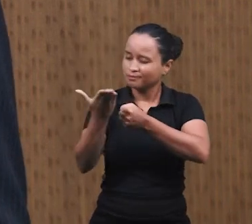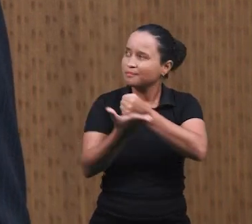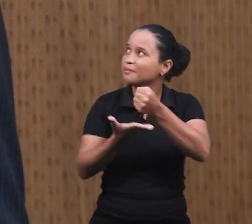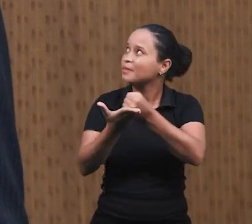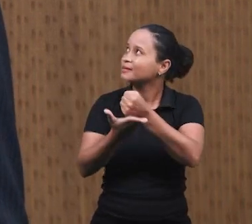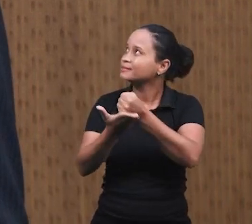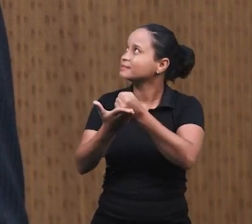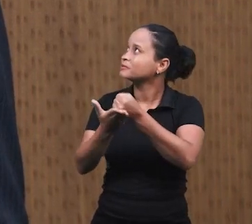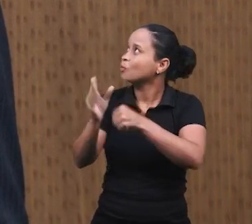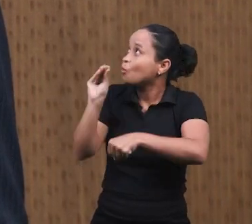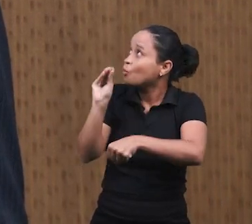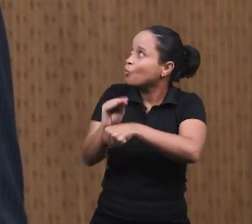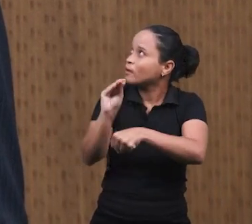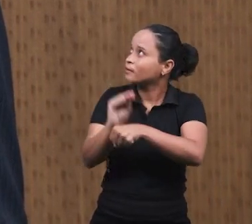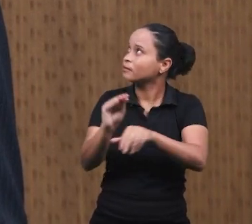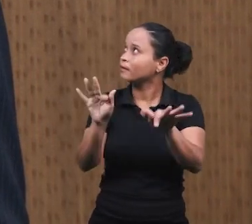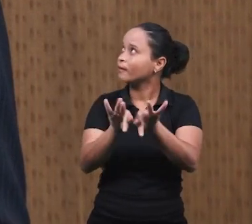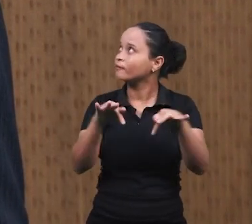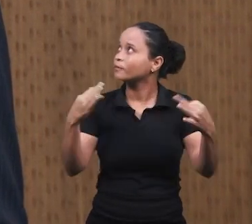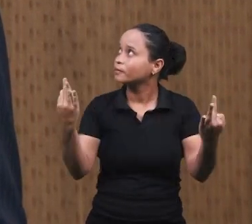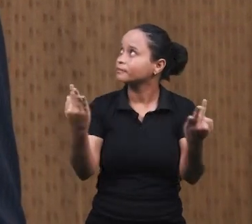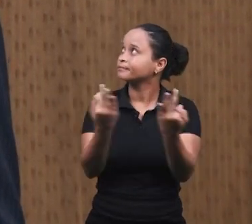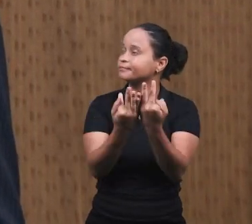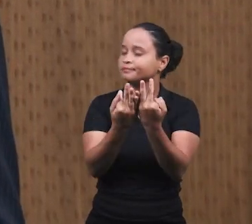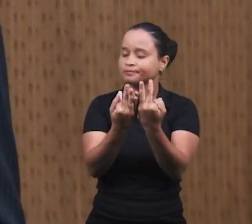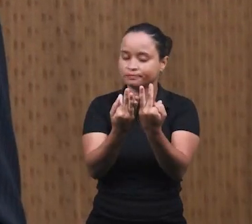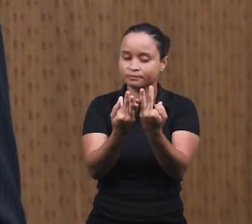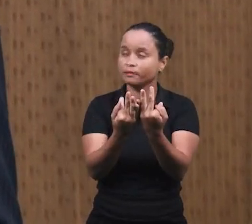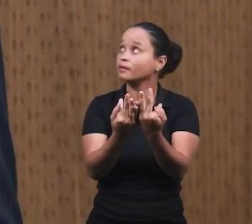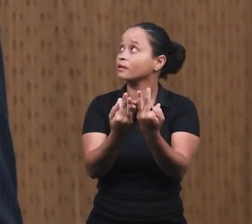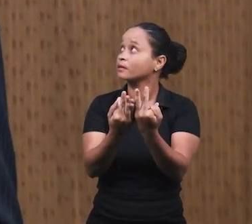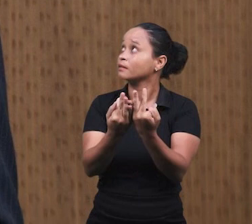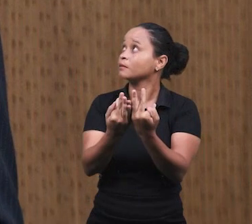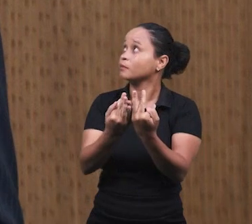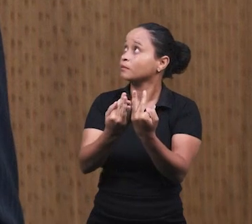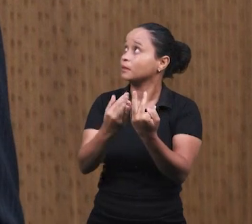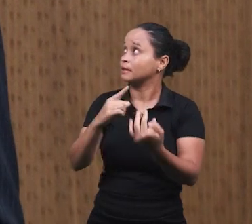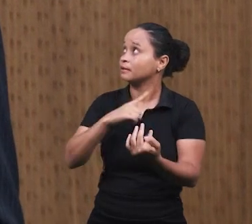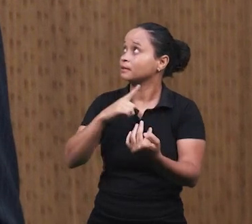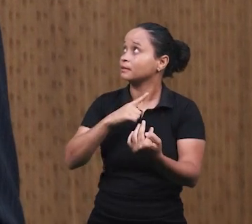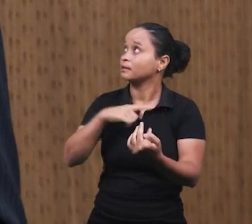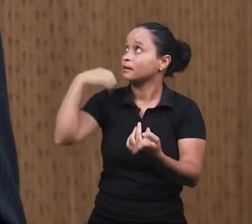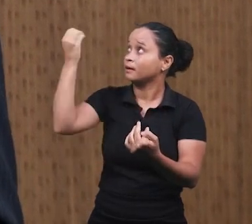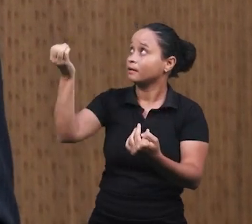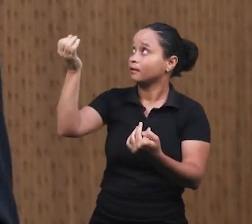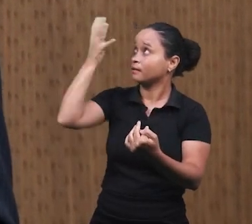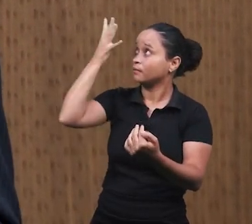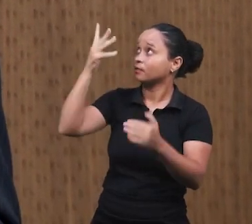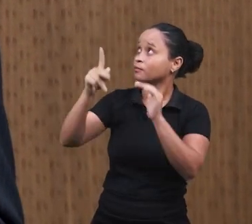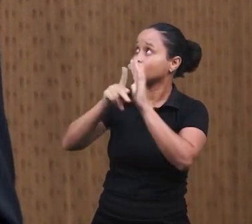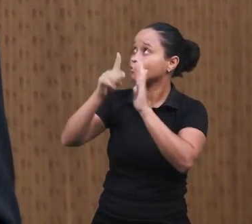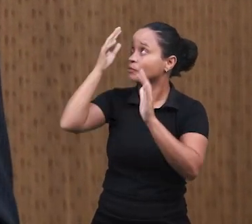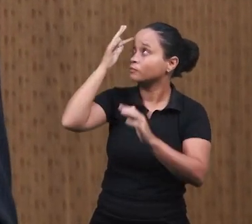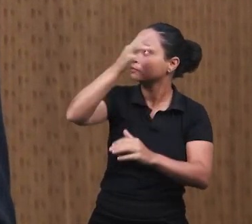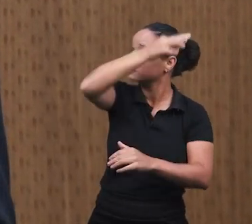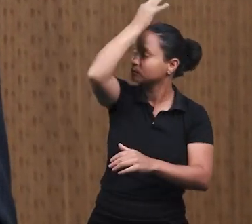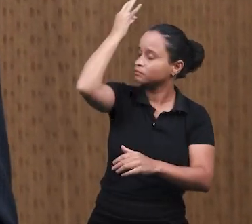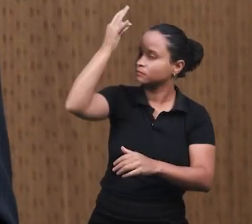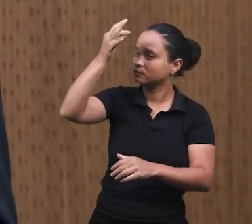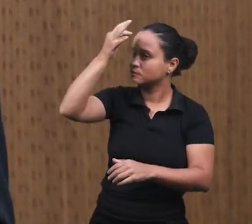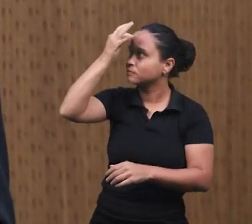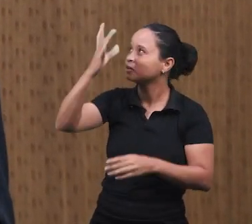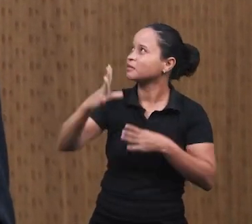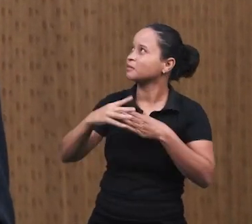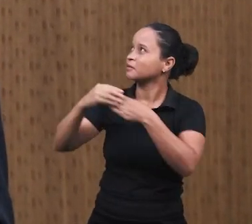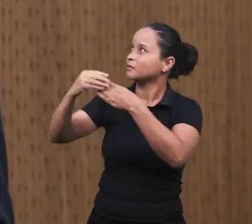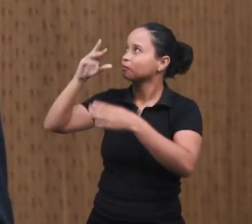prenant soin des foyers afin qu'ils soient illuminés par ton esprit, que tout soit dans l'éjection du Seigneur et que